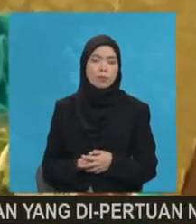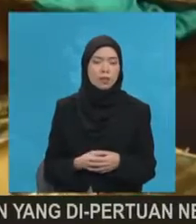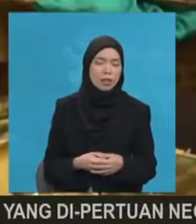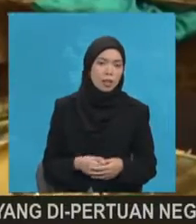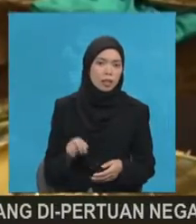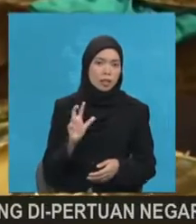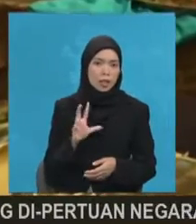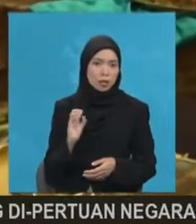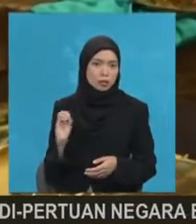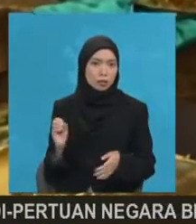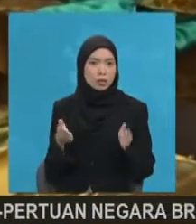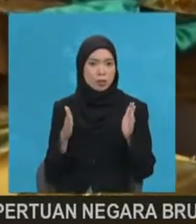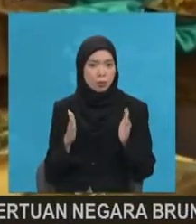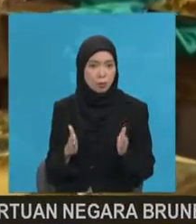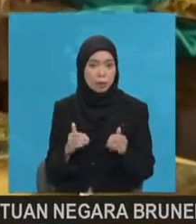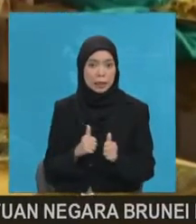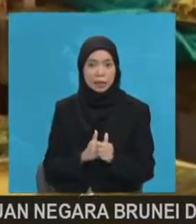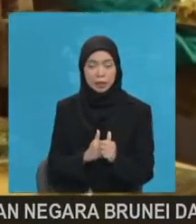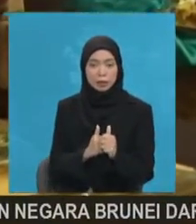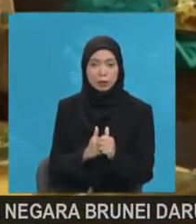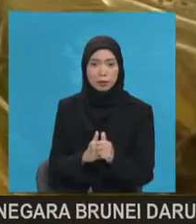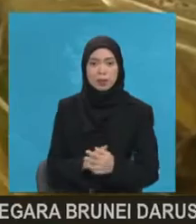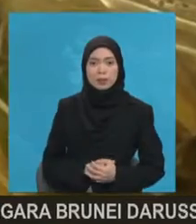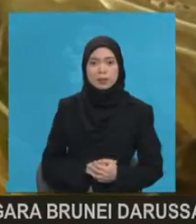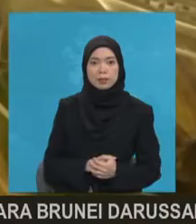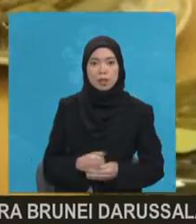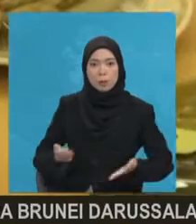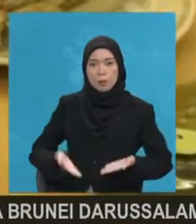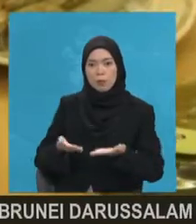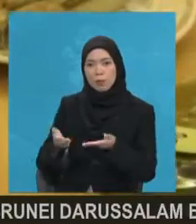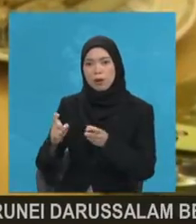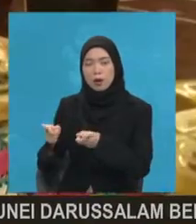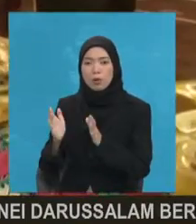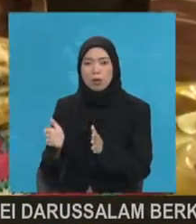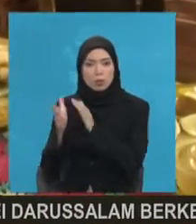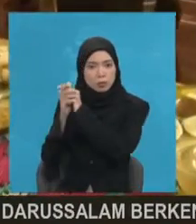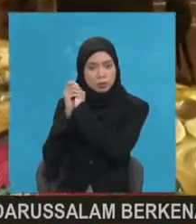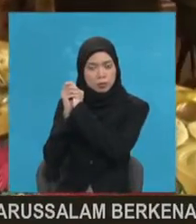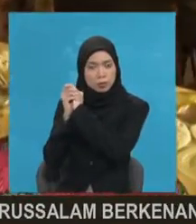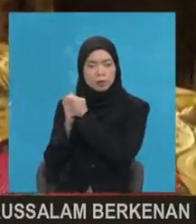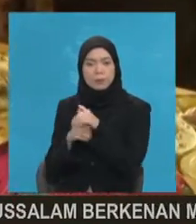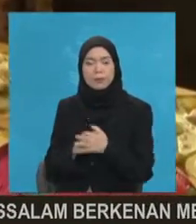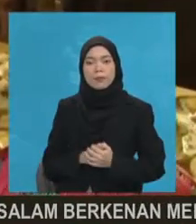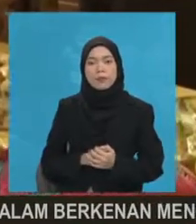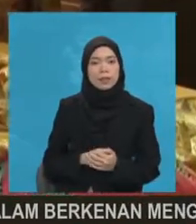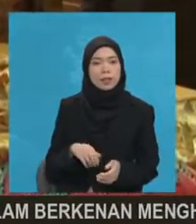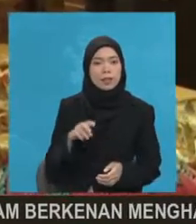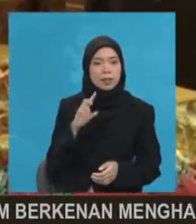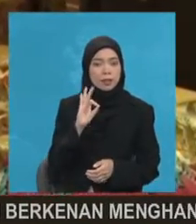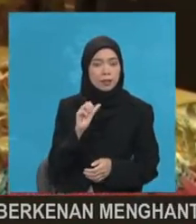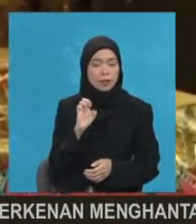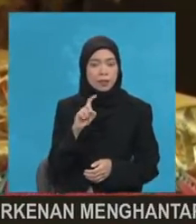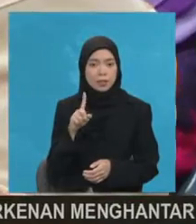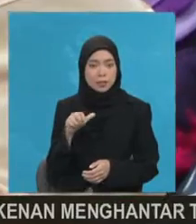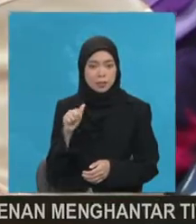Hai kira-kira digado seorang menyertai acara tersebut penyampaian hadiah kepada para pemenang disempurnakan oleh dayang Faizah binti awal